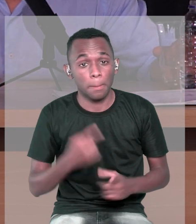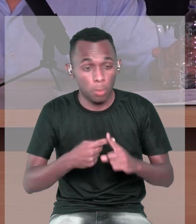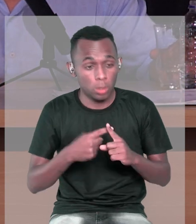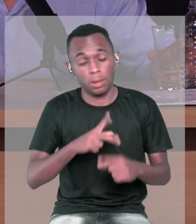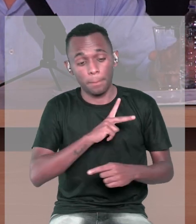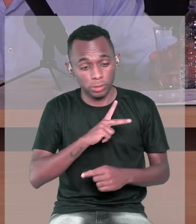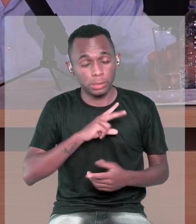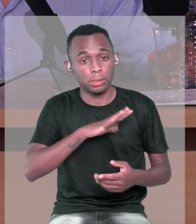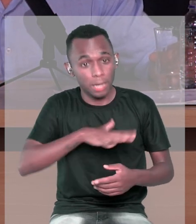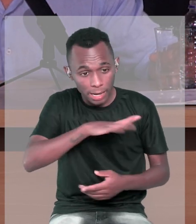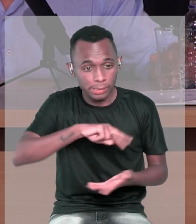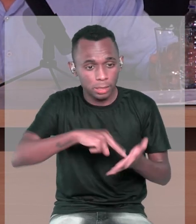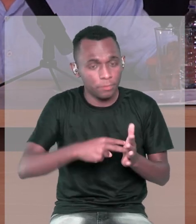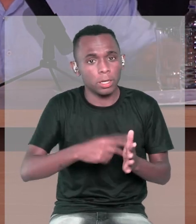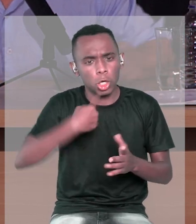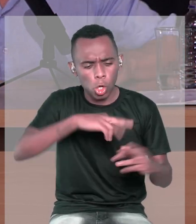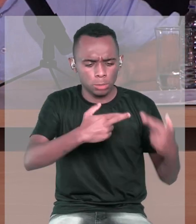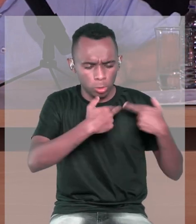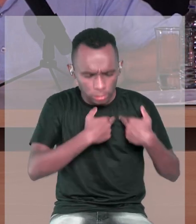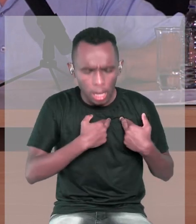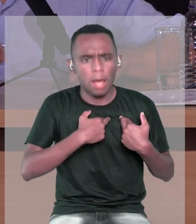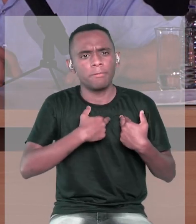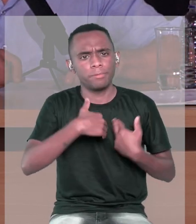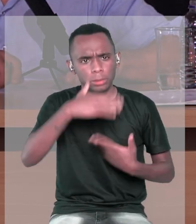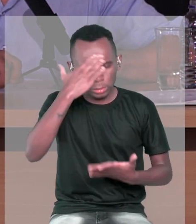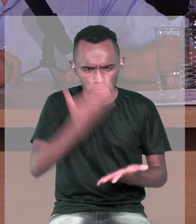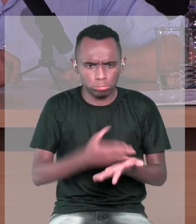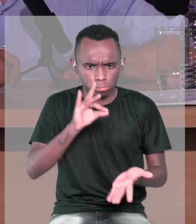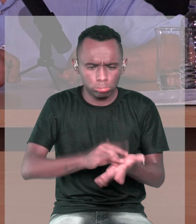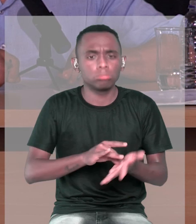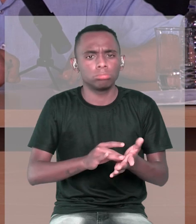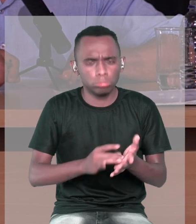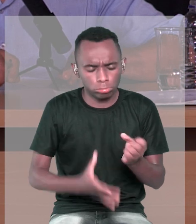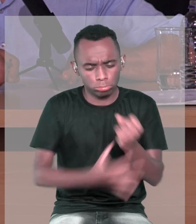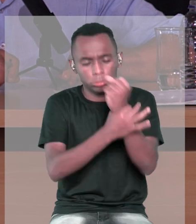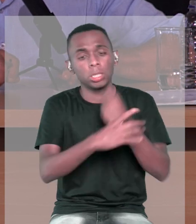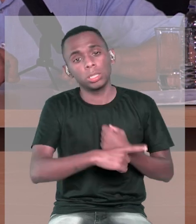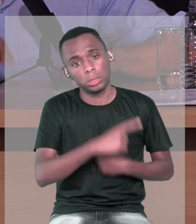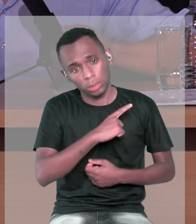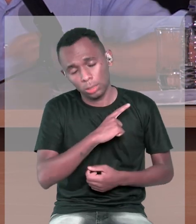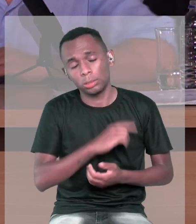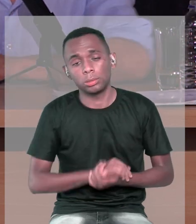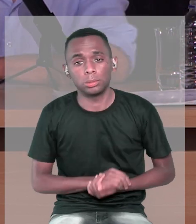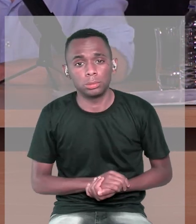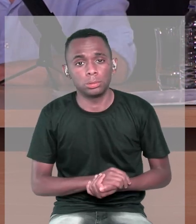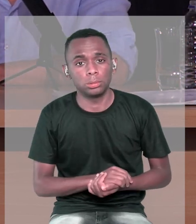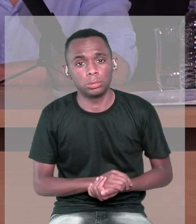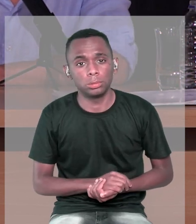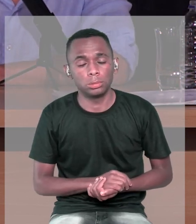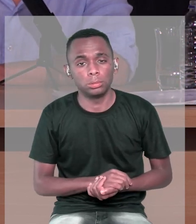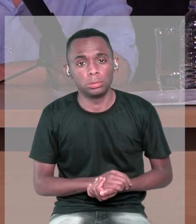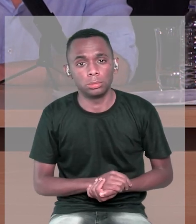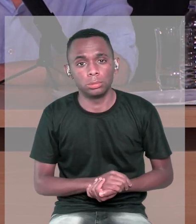torna responsáveis, confiantes e menos dependentes. Le problème, c'est quand on n'arrive plus